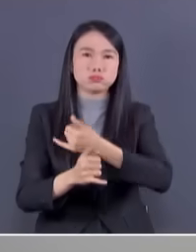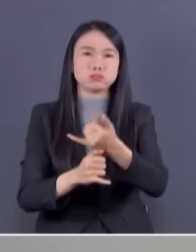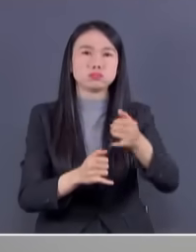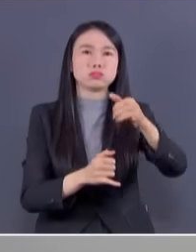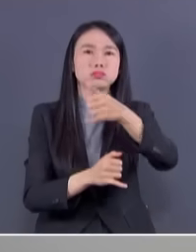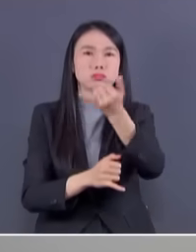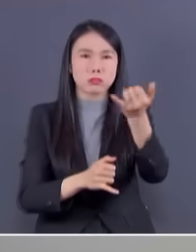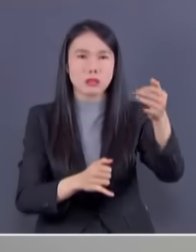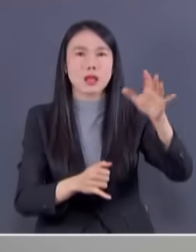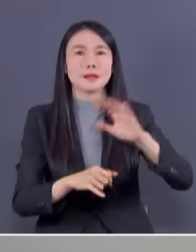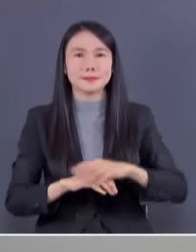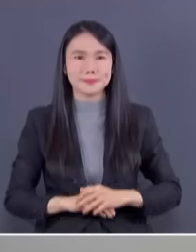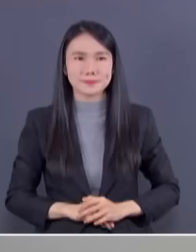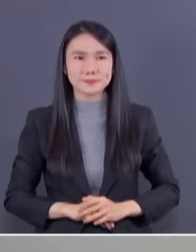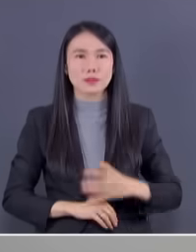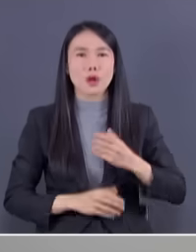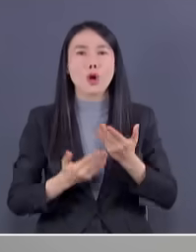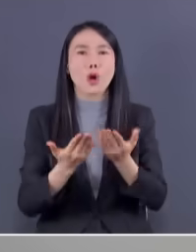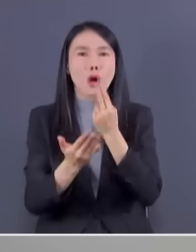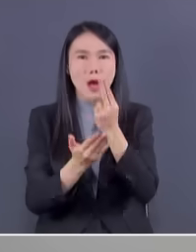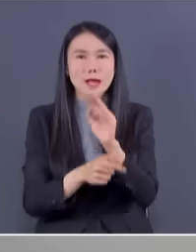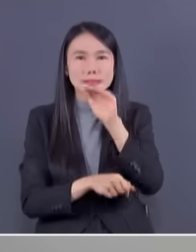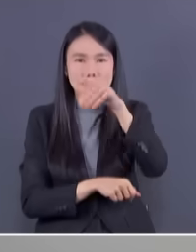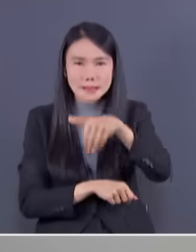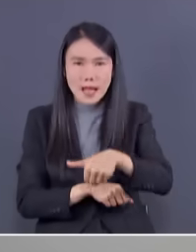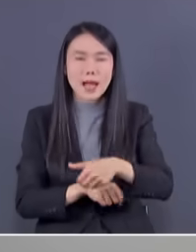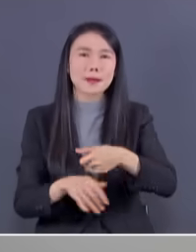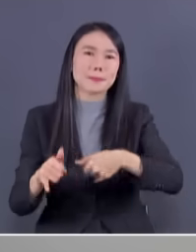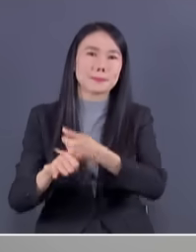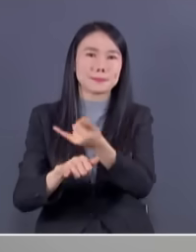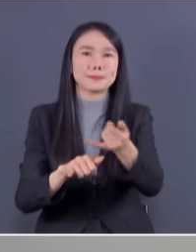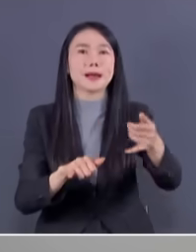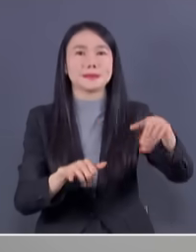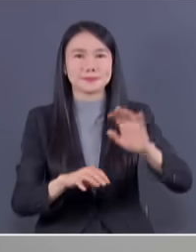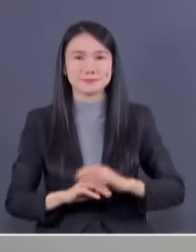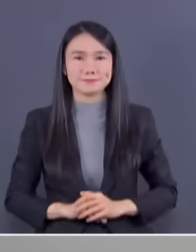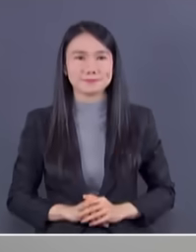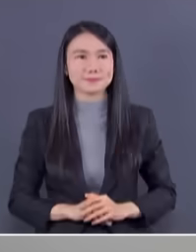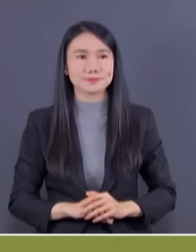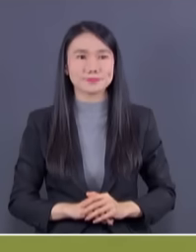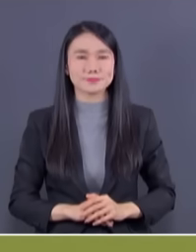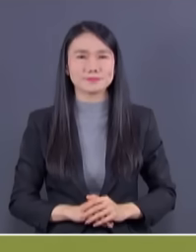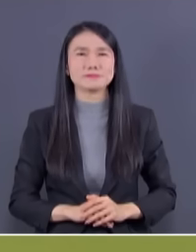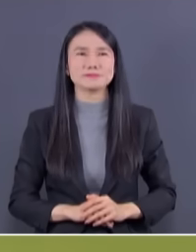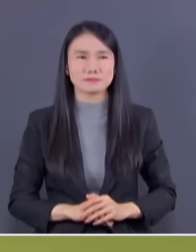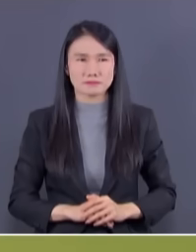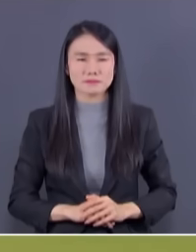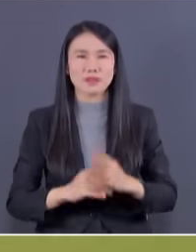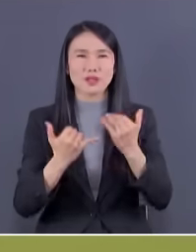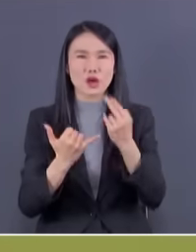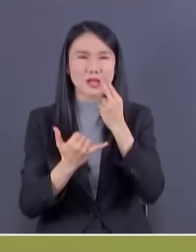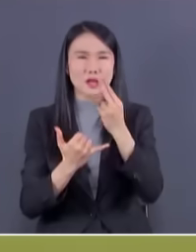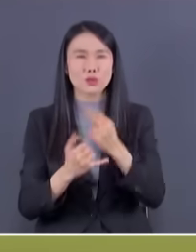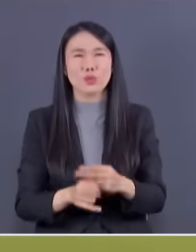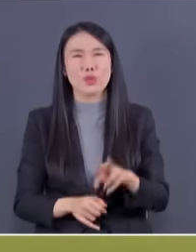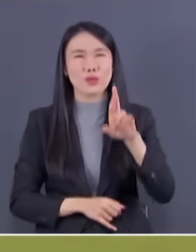างไปอยู่ในที่ที่สวยงามขอให้หนูเดินทางปลอดภัยไปอยู่ดาวช้างนะลูกขณะที่ในโลกออนไลน์เองก็แห่อา